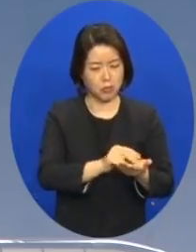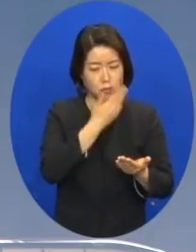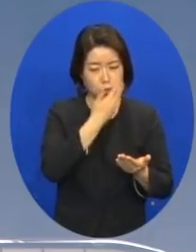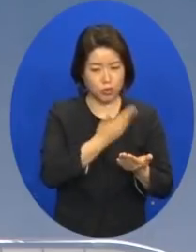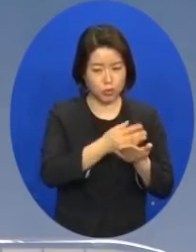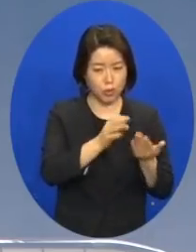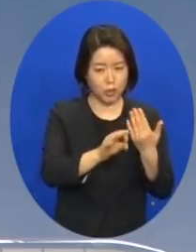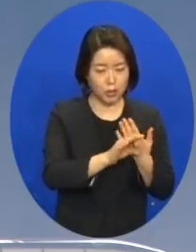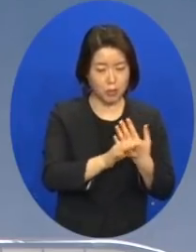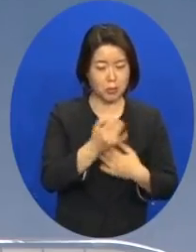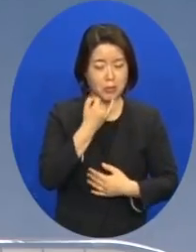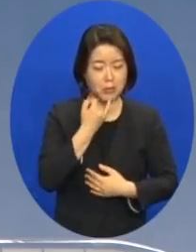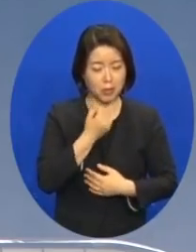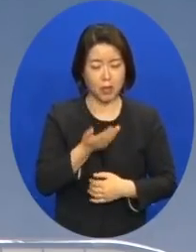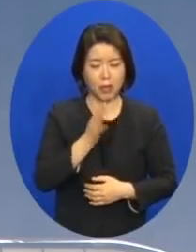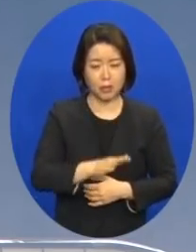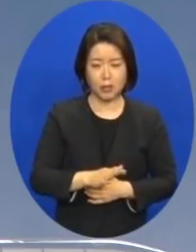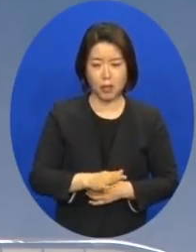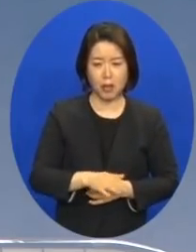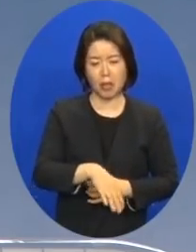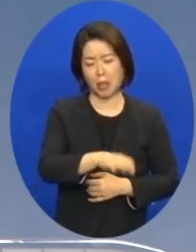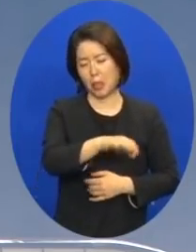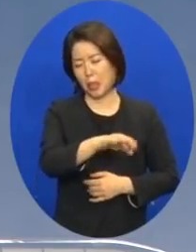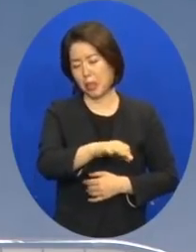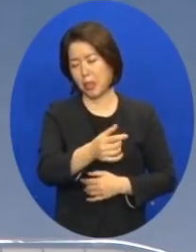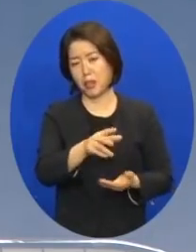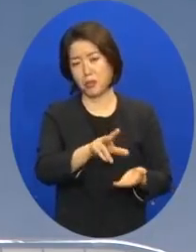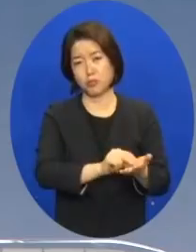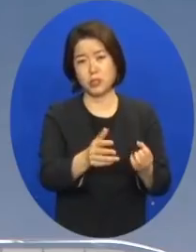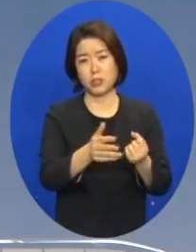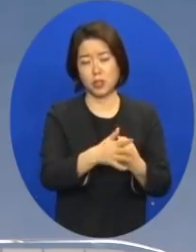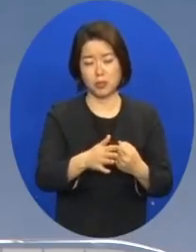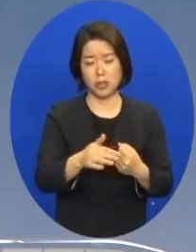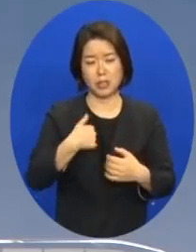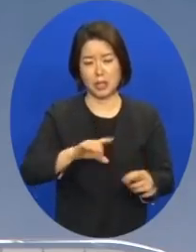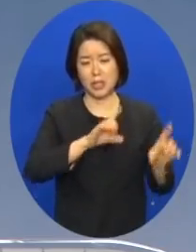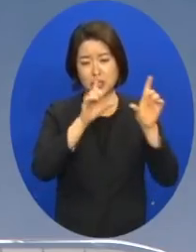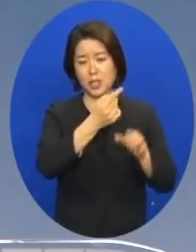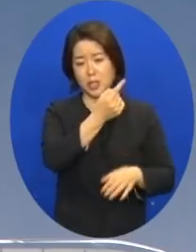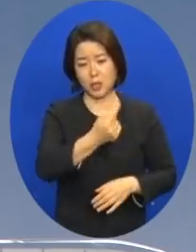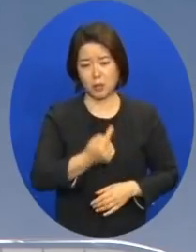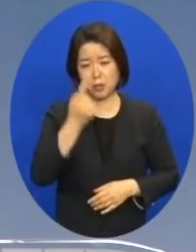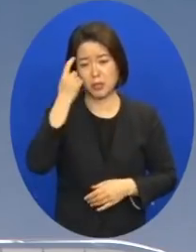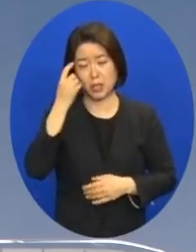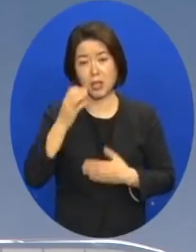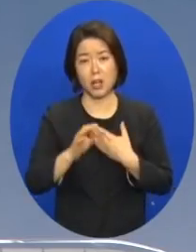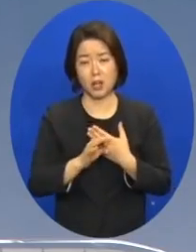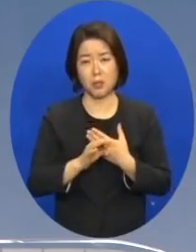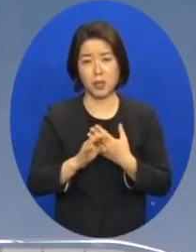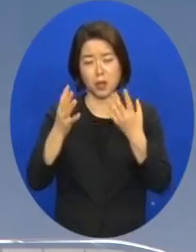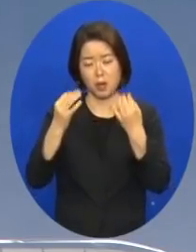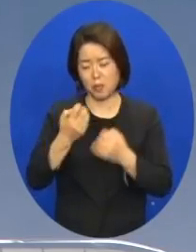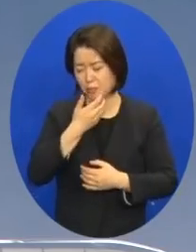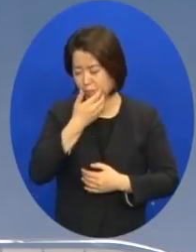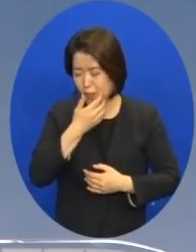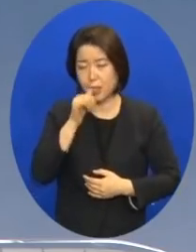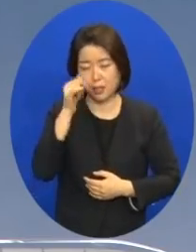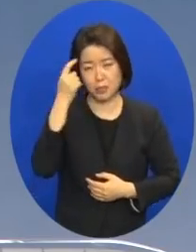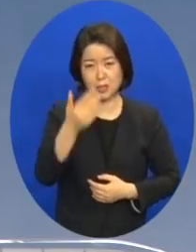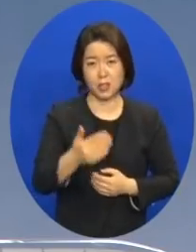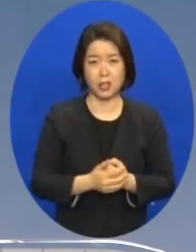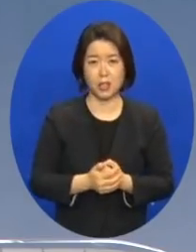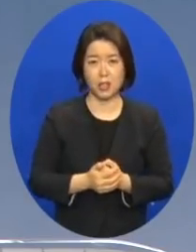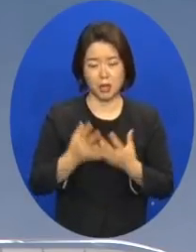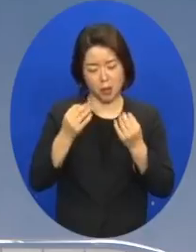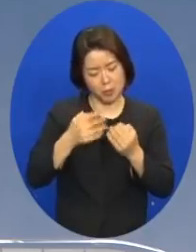차라리 낫겠지만 아무것도 아닌 문제 가지고 그렇게 살았던 걸 알게 되면 얼마나 부끄럽겠습니까?